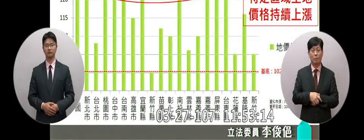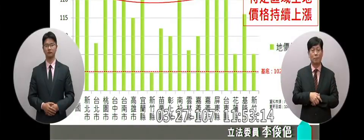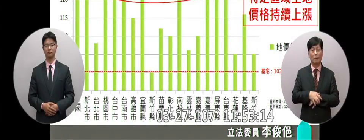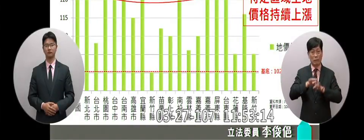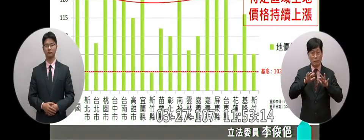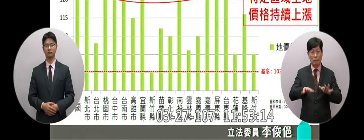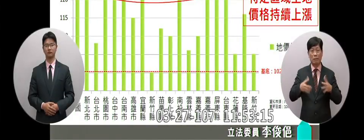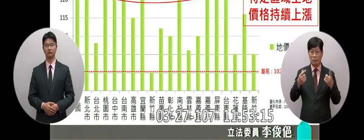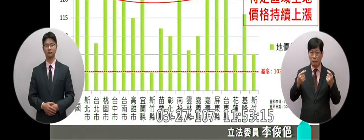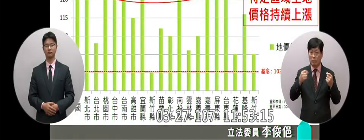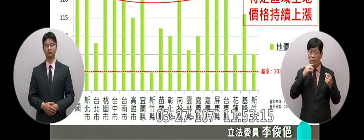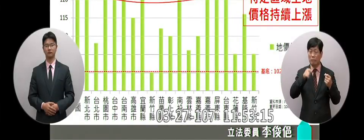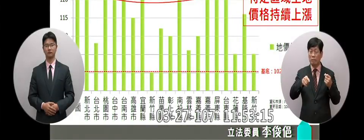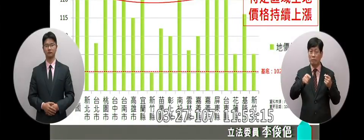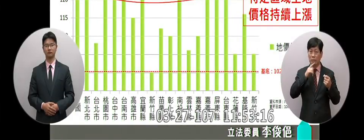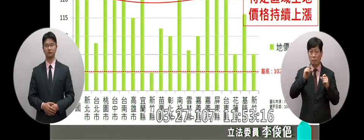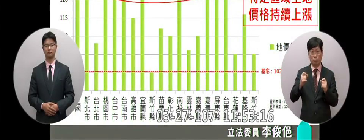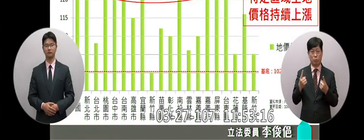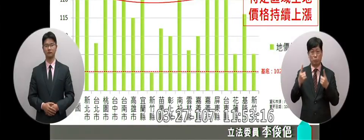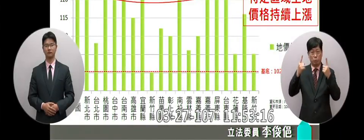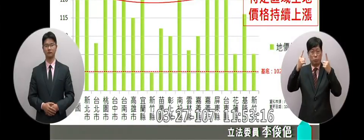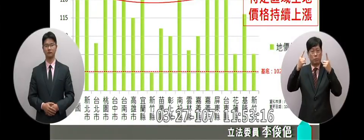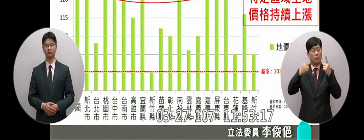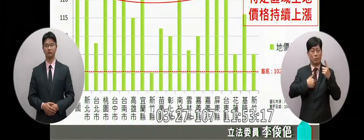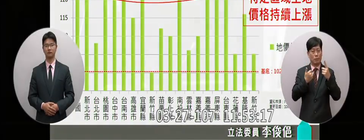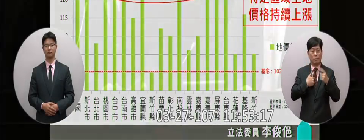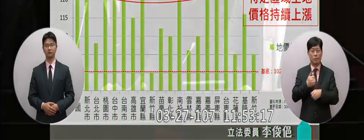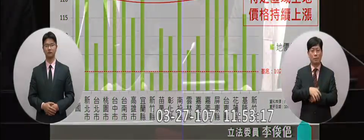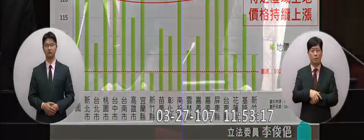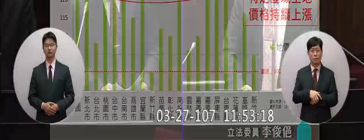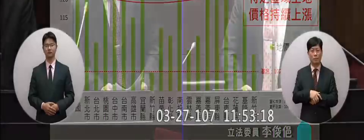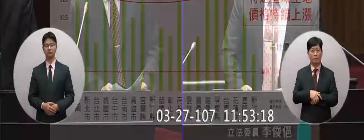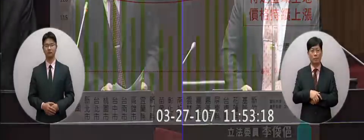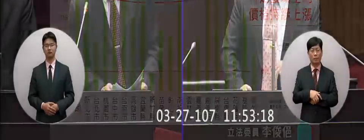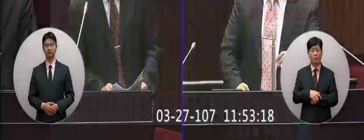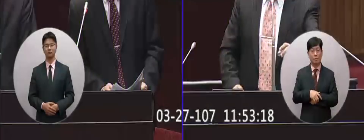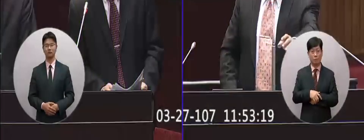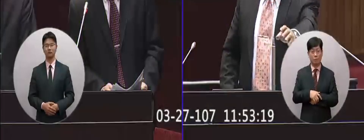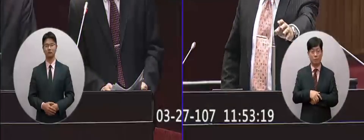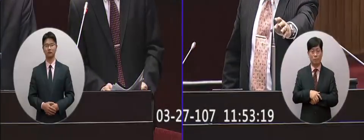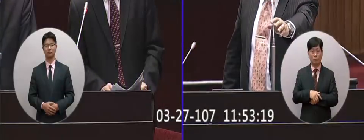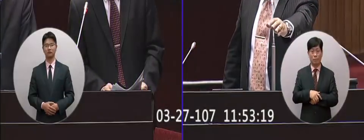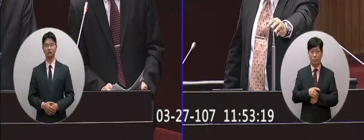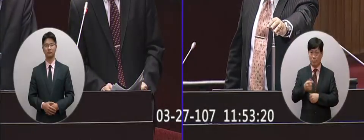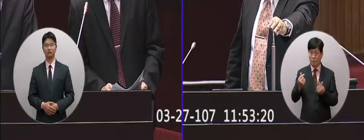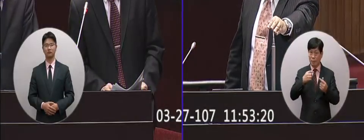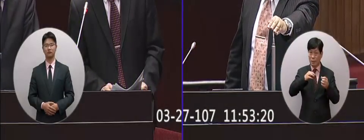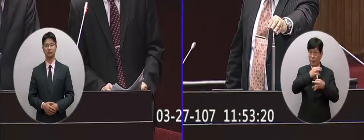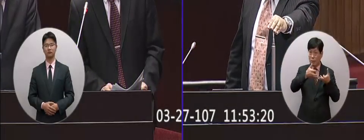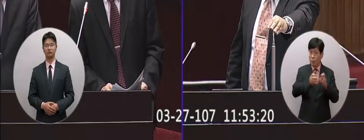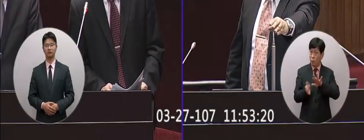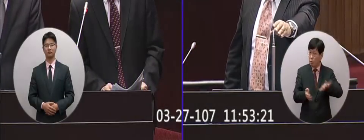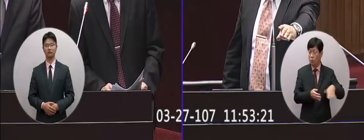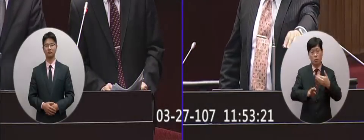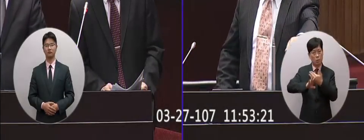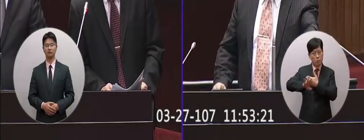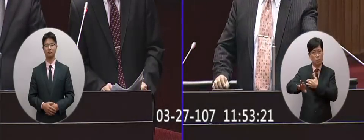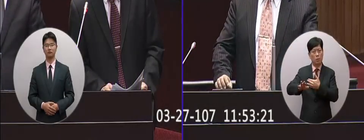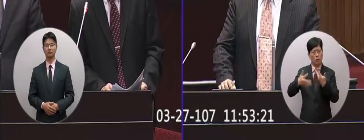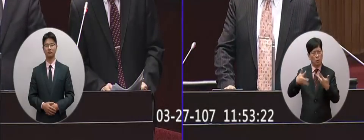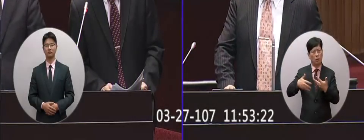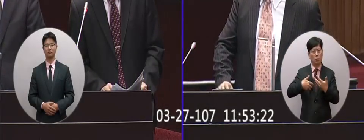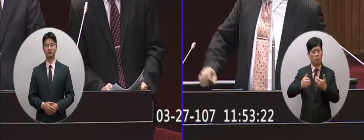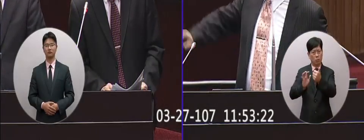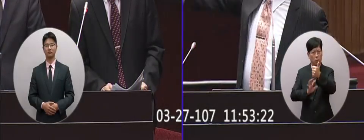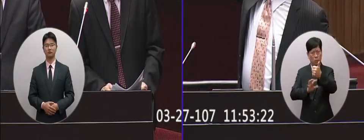在各地方工业区的涨幅都太高了。这个除了经济部以外，可能其他部会